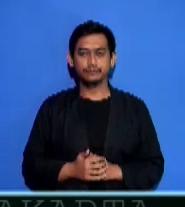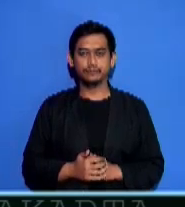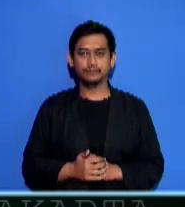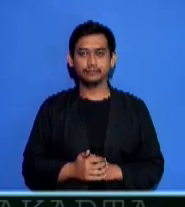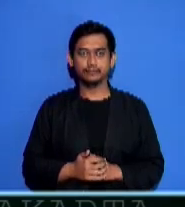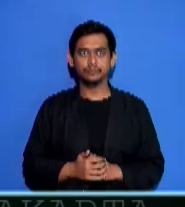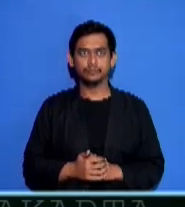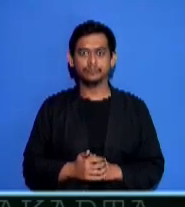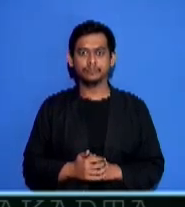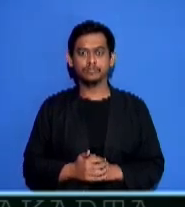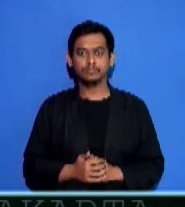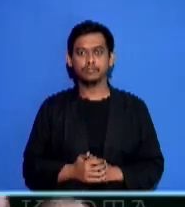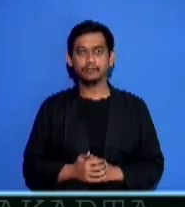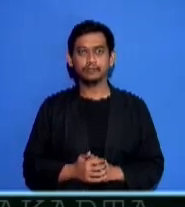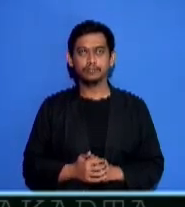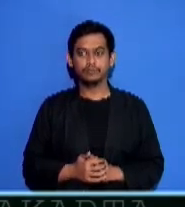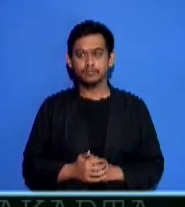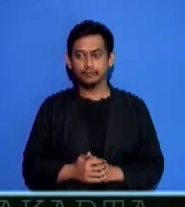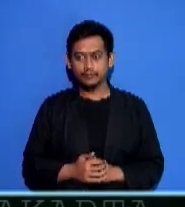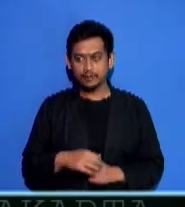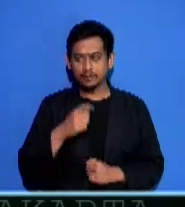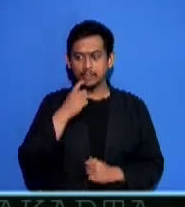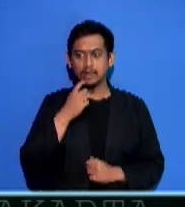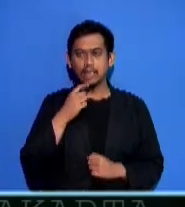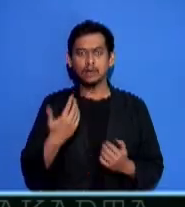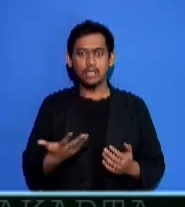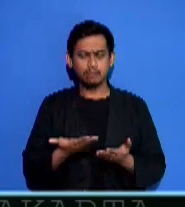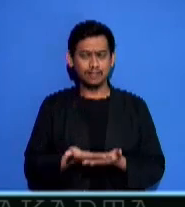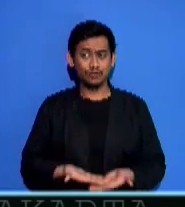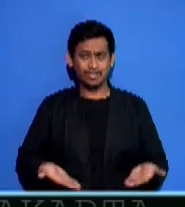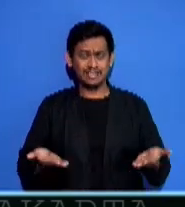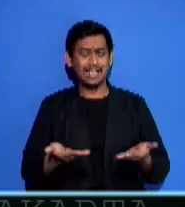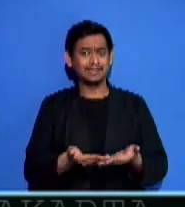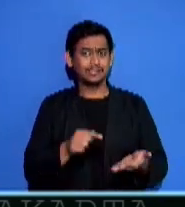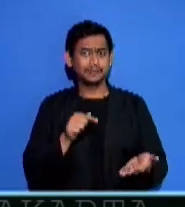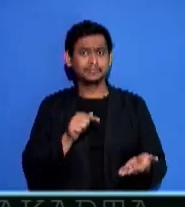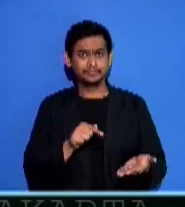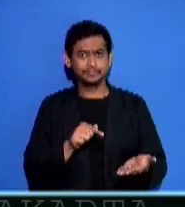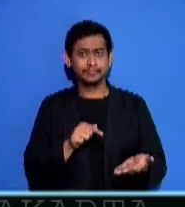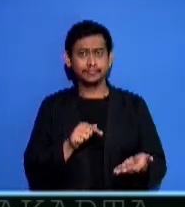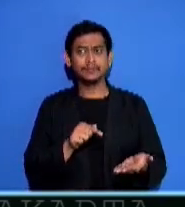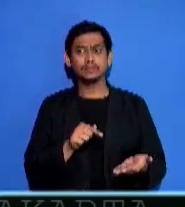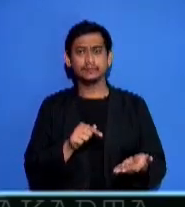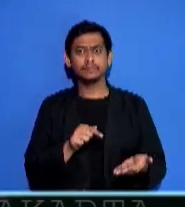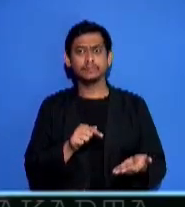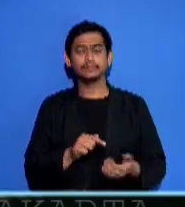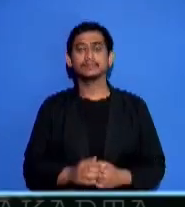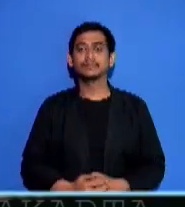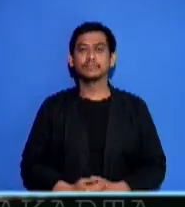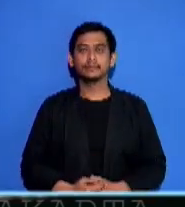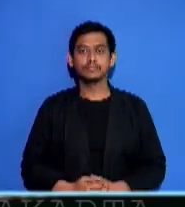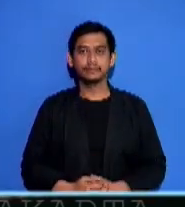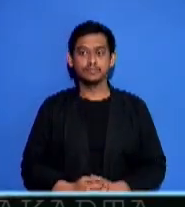bersifat eh sosial yangat kesan-kesan apa ya kesan-kesan